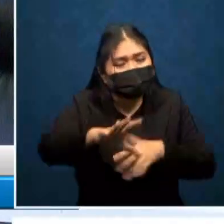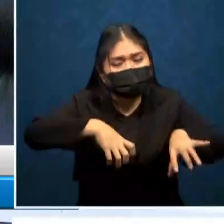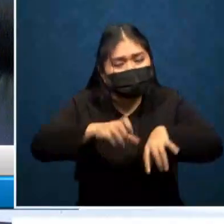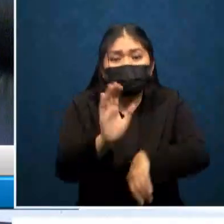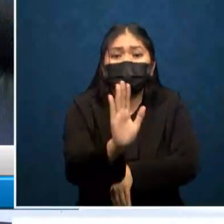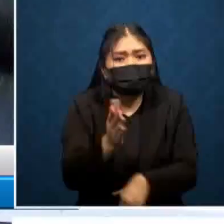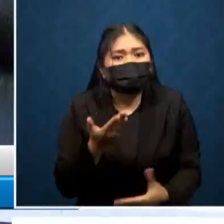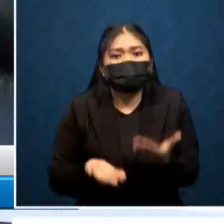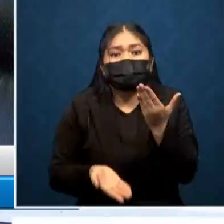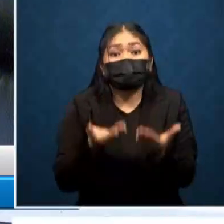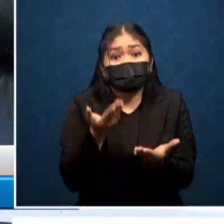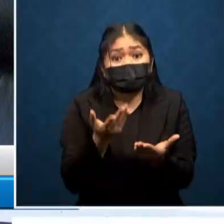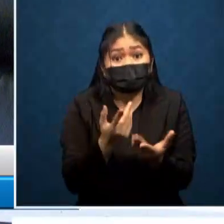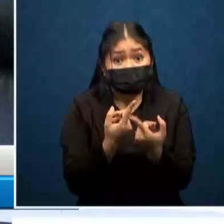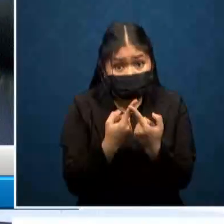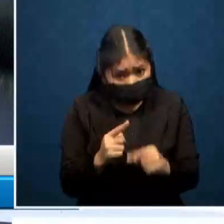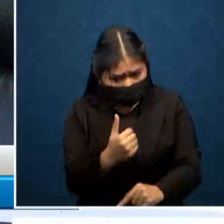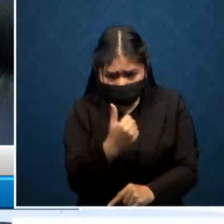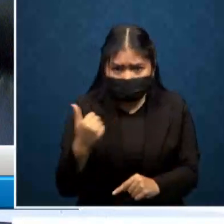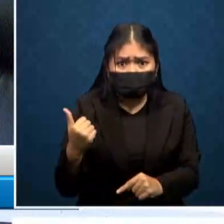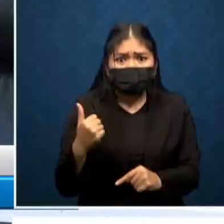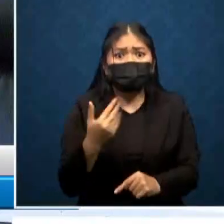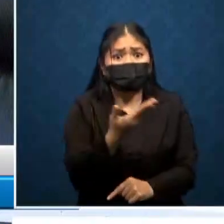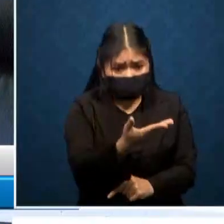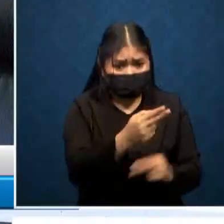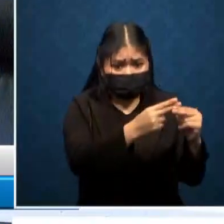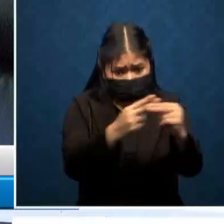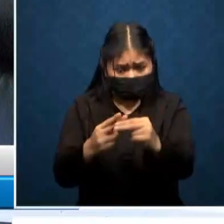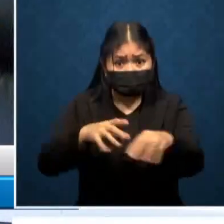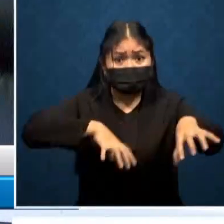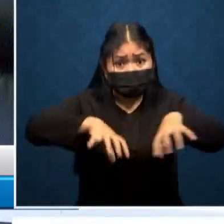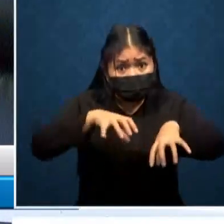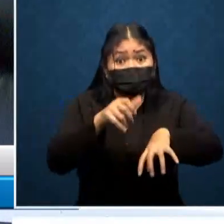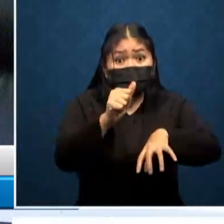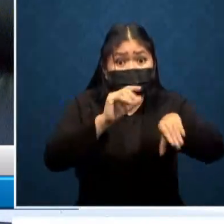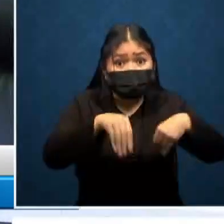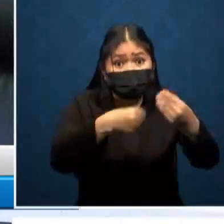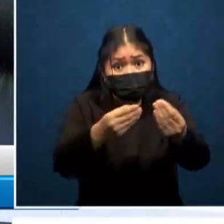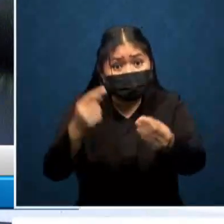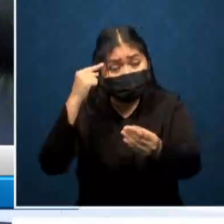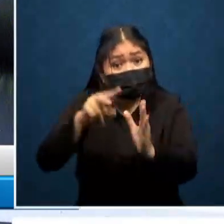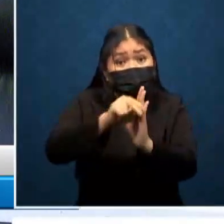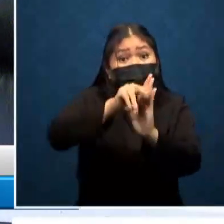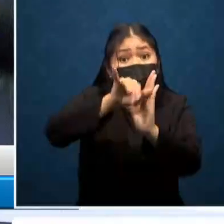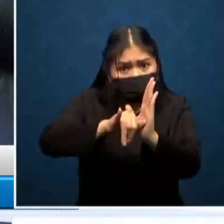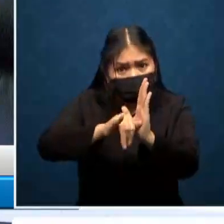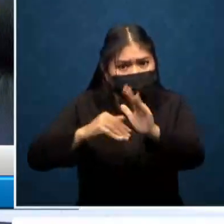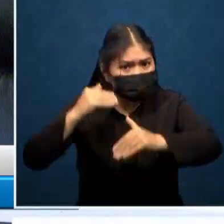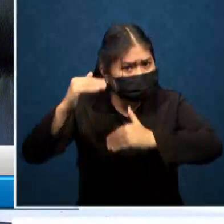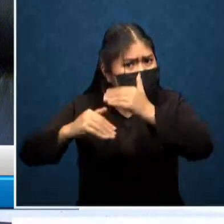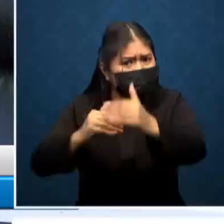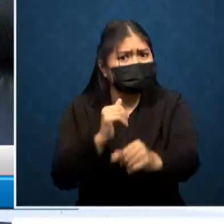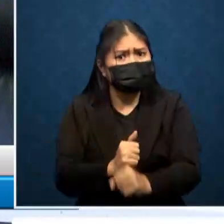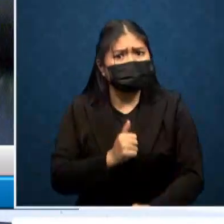ะแล้วเรื่องอื่นก็เขาสามารถที่จะบริหารจัดการได้เพื่อให้เขตพื้นที่นั้นมีนโยบายในการเดินไป